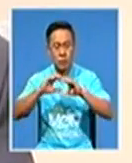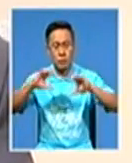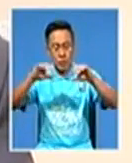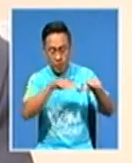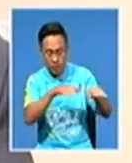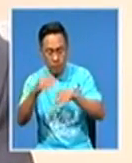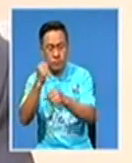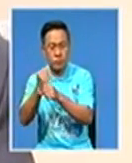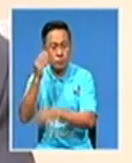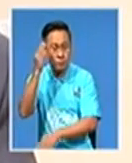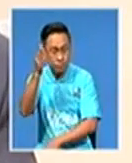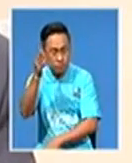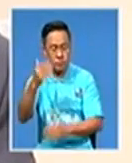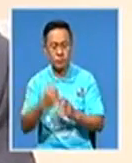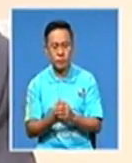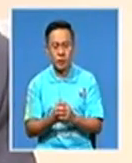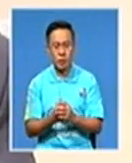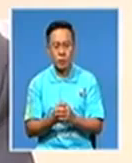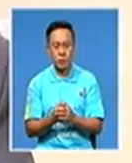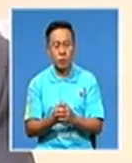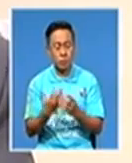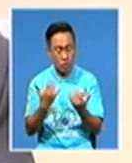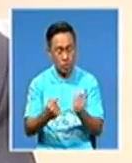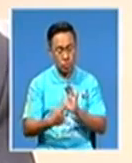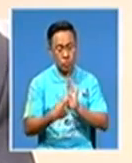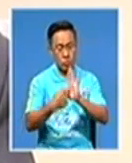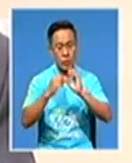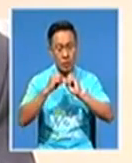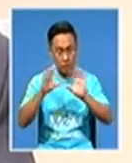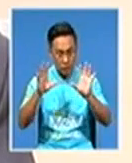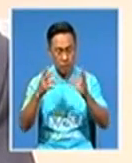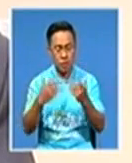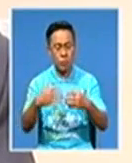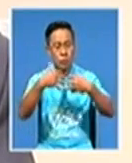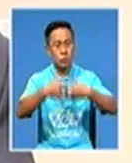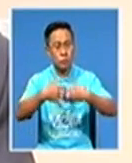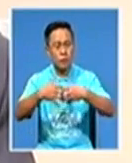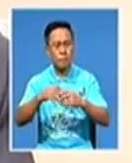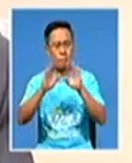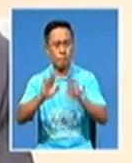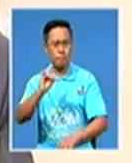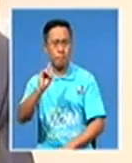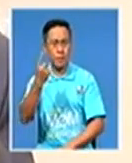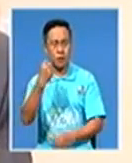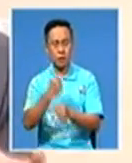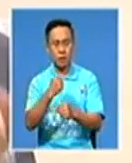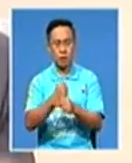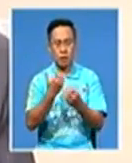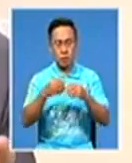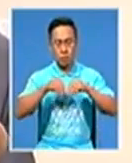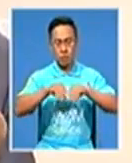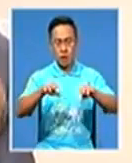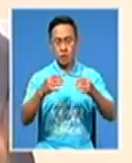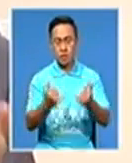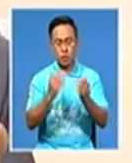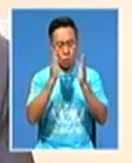าลเตรียมจะทำต่อไปนะฮะและผลมันก็ออกแล้วว่าในอุตสาหกรรมสมัยใหม่ที่เราประกาศออก